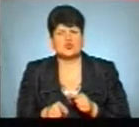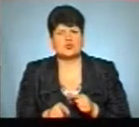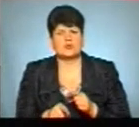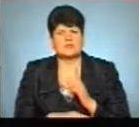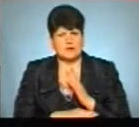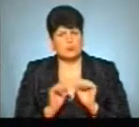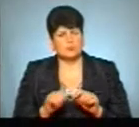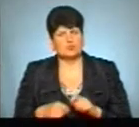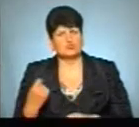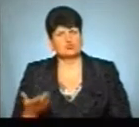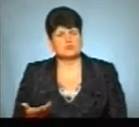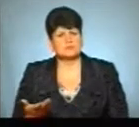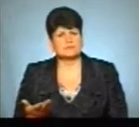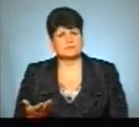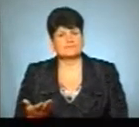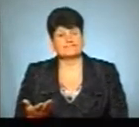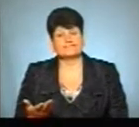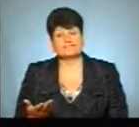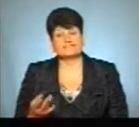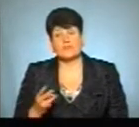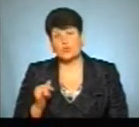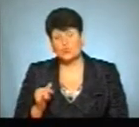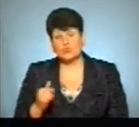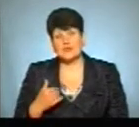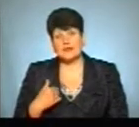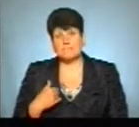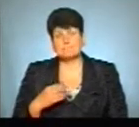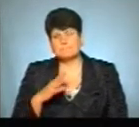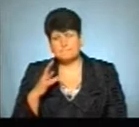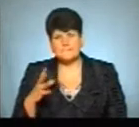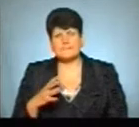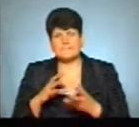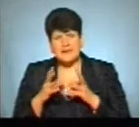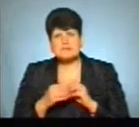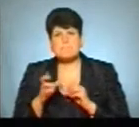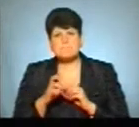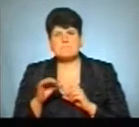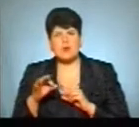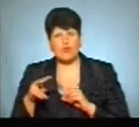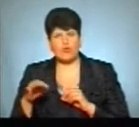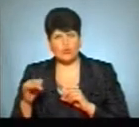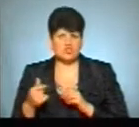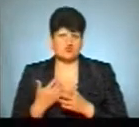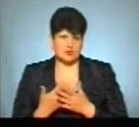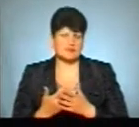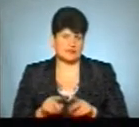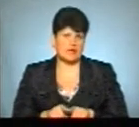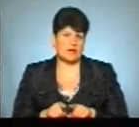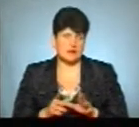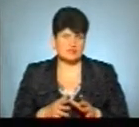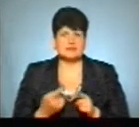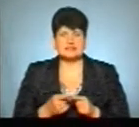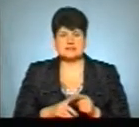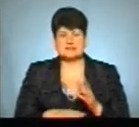порушені? Ну, я, в принципі, біологічні, напевно, так. Тому що такі дерева варто